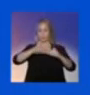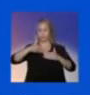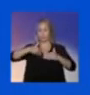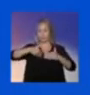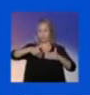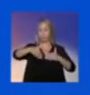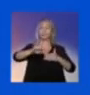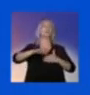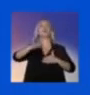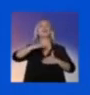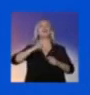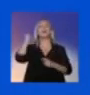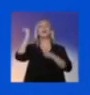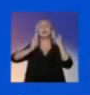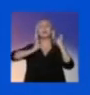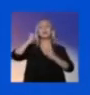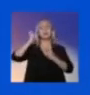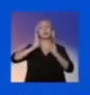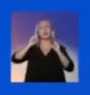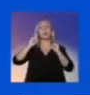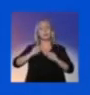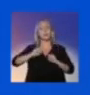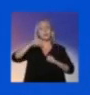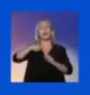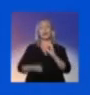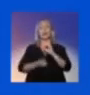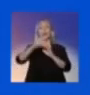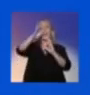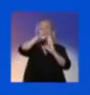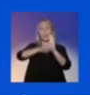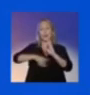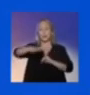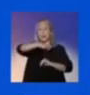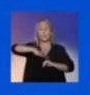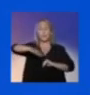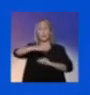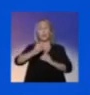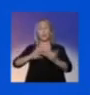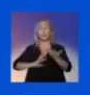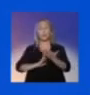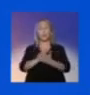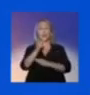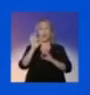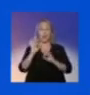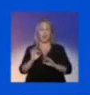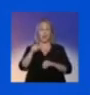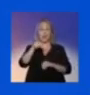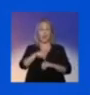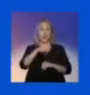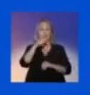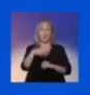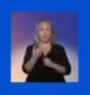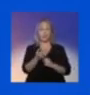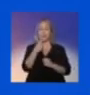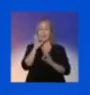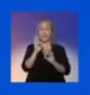εγχείρημα της χώρας, που είναι η ΔΕΗ, με αοριστολογίες, ενώ εδώ θέλει σχεδιασμό, χρηματοδοτήσεις. Είναι μια πολύ μεγάλη κουβέντα και δεν μπορεί να